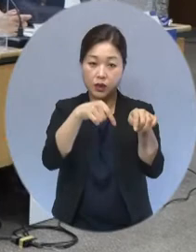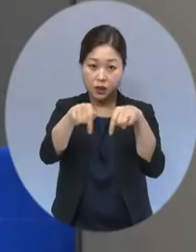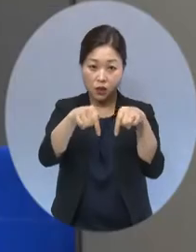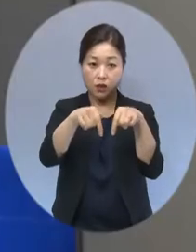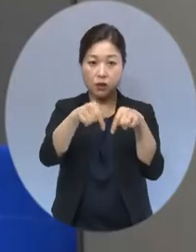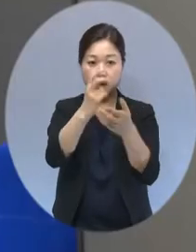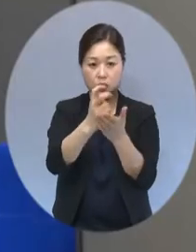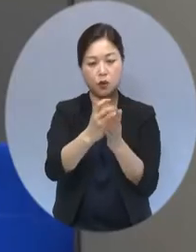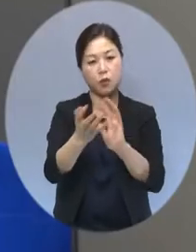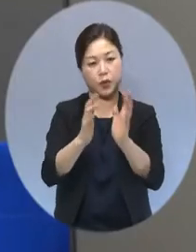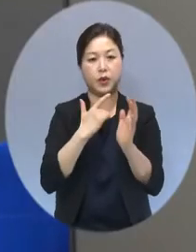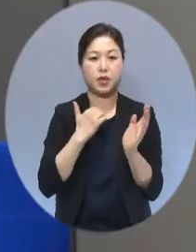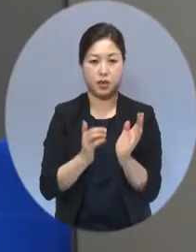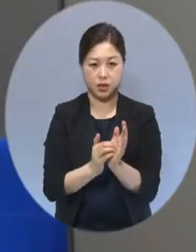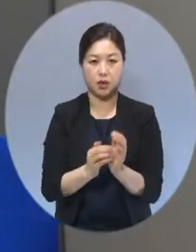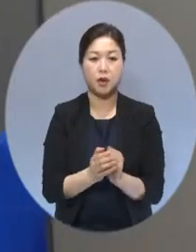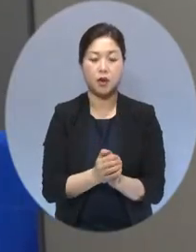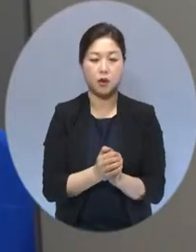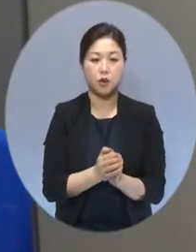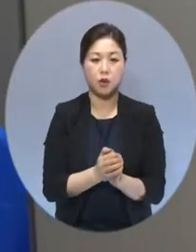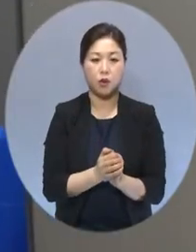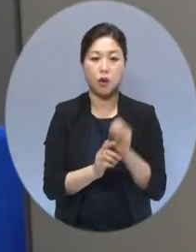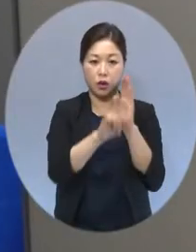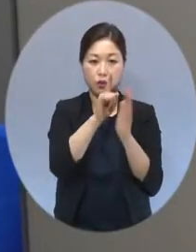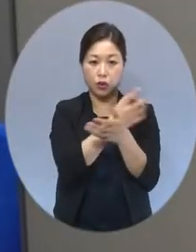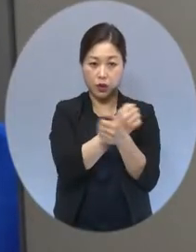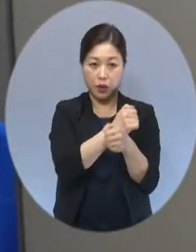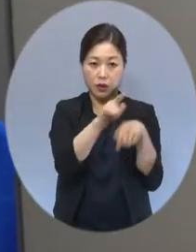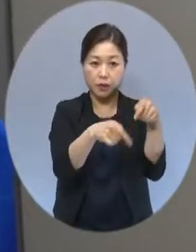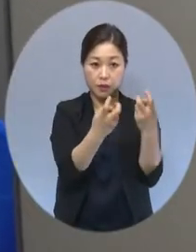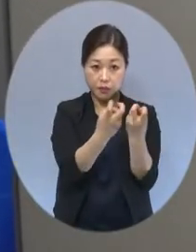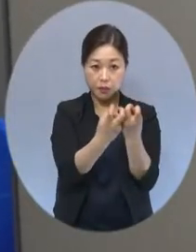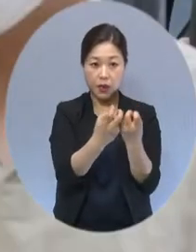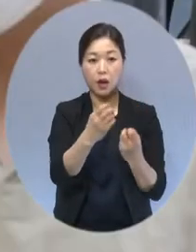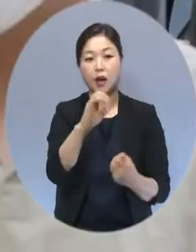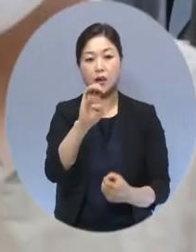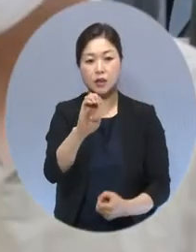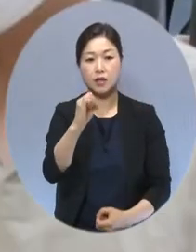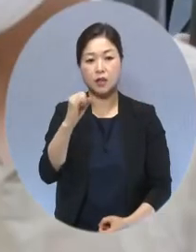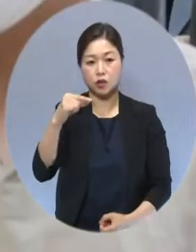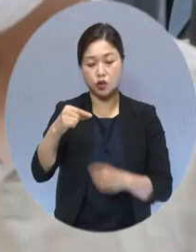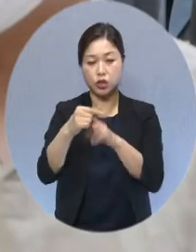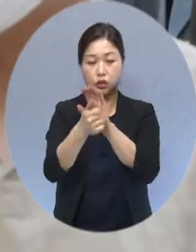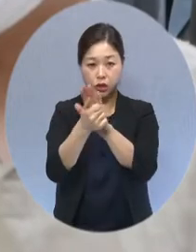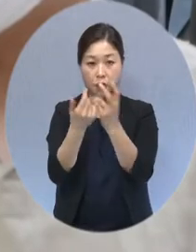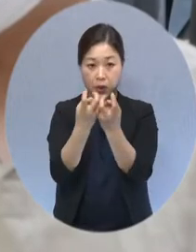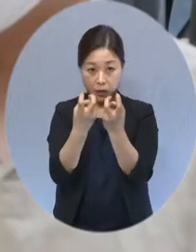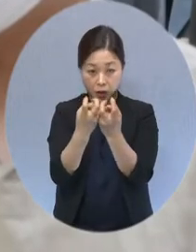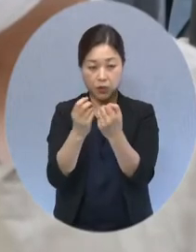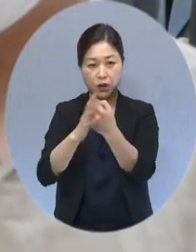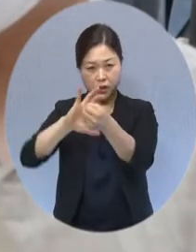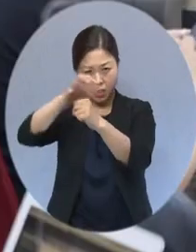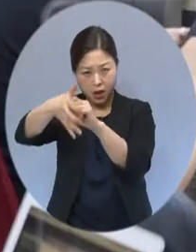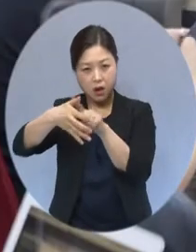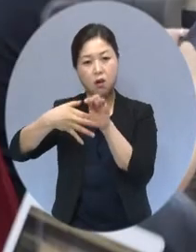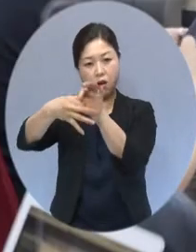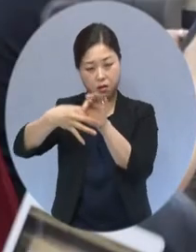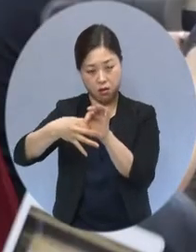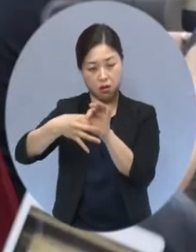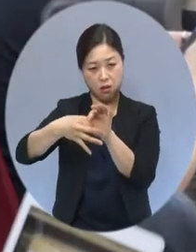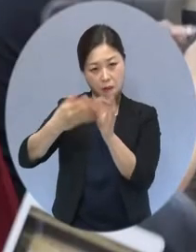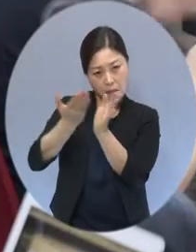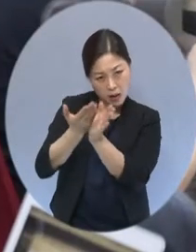논의됐습니다. 또한 기후협약 실천 방안, ESG 지원 방안 같은 글로벌 당면 이슈에 능동적으로